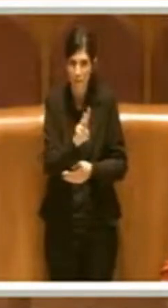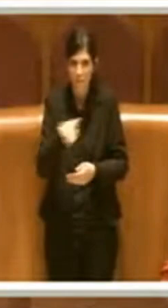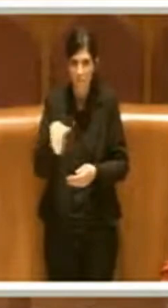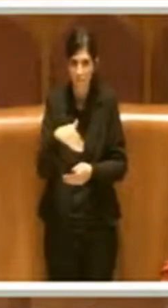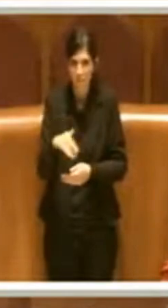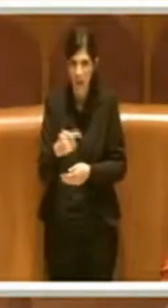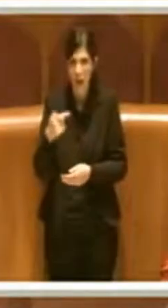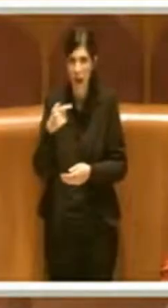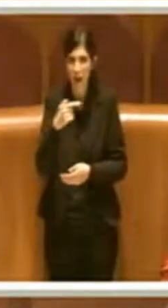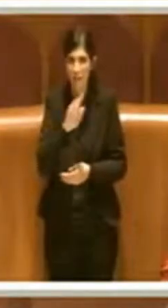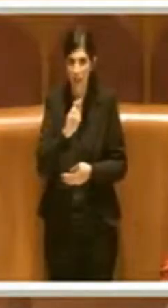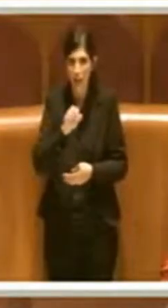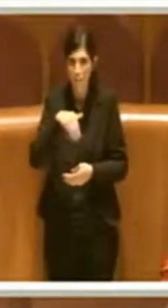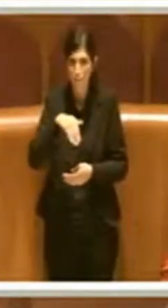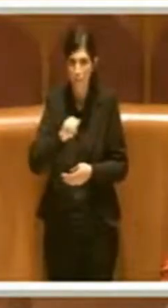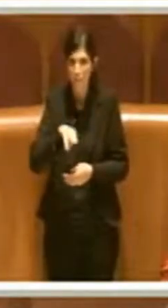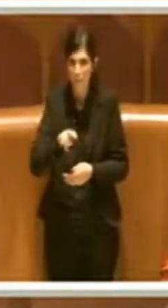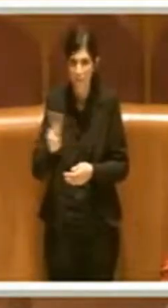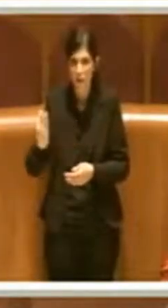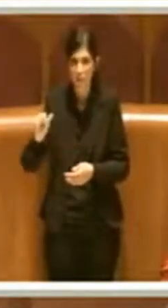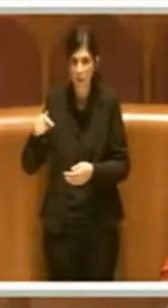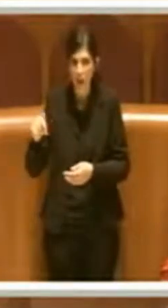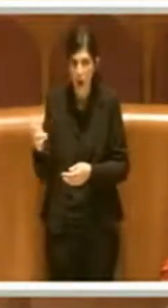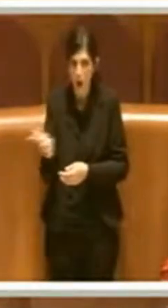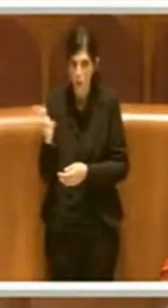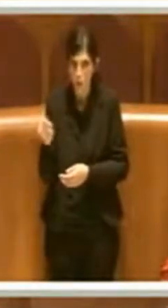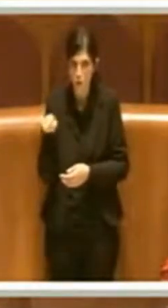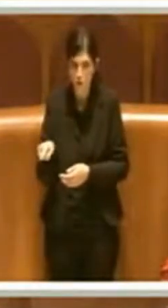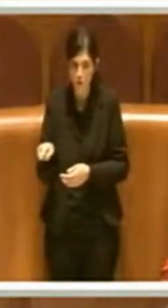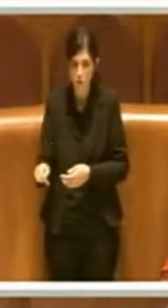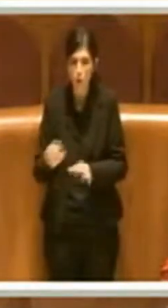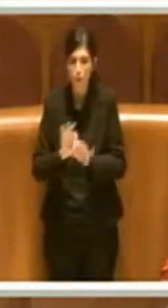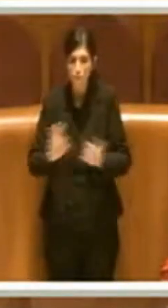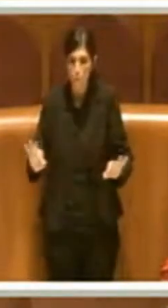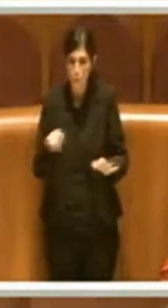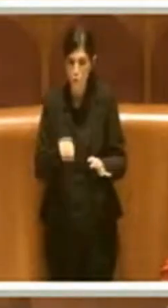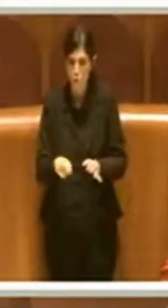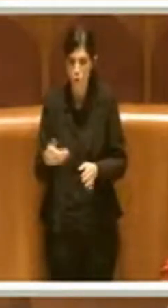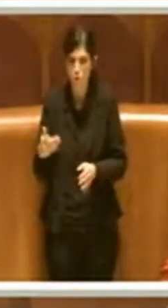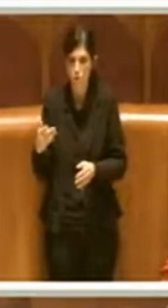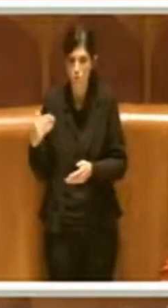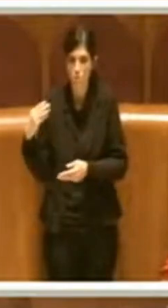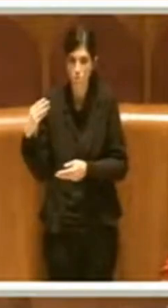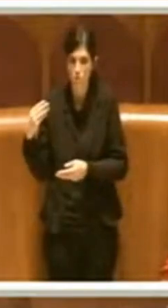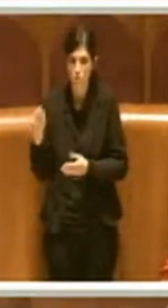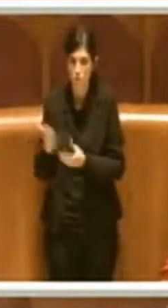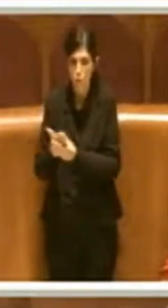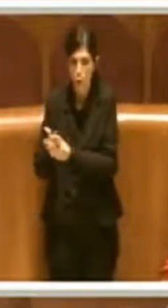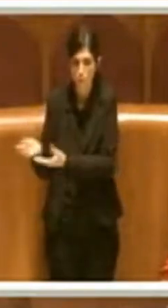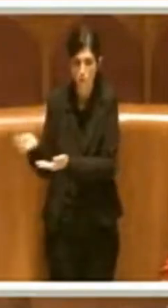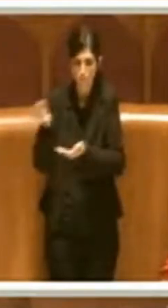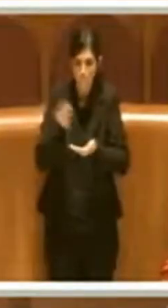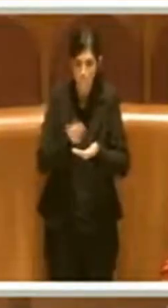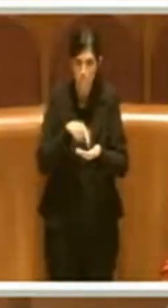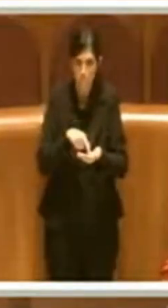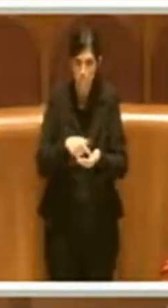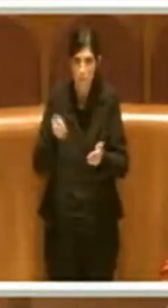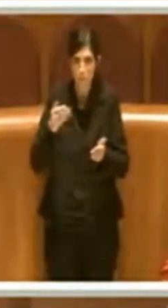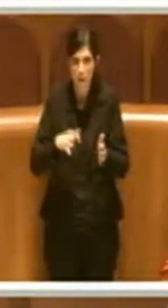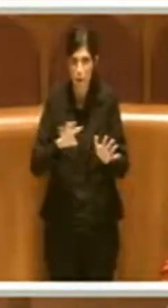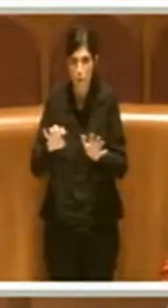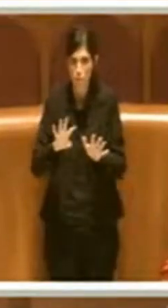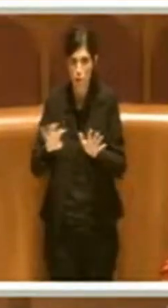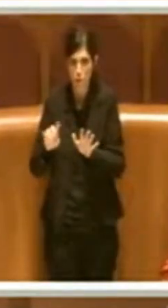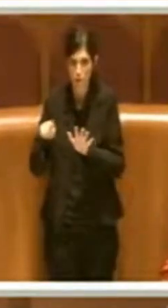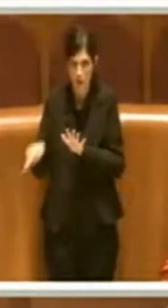un progetto pronto stante al codice degli appalti dell'epoca nel lontano 1999, infatti era